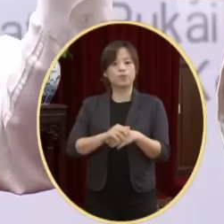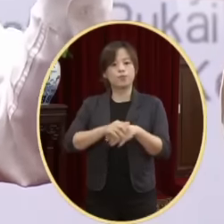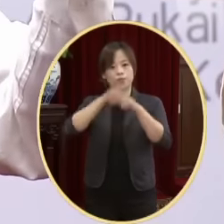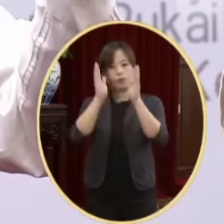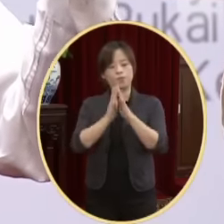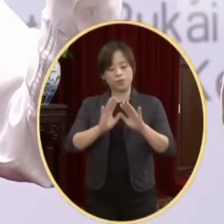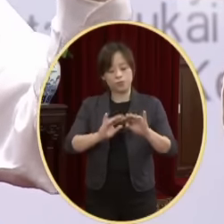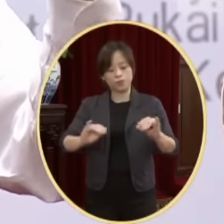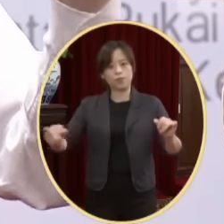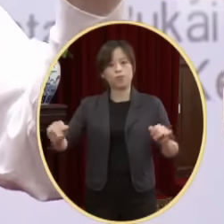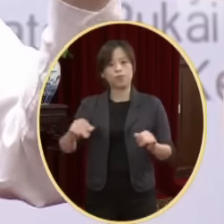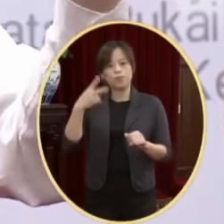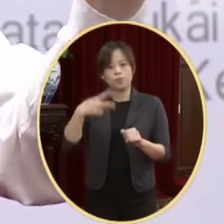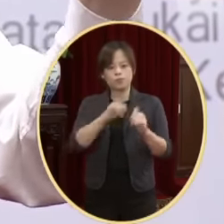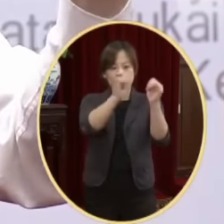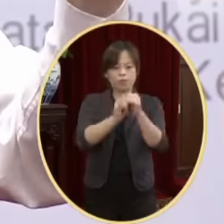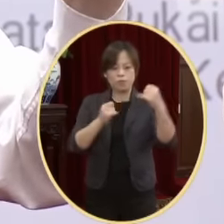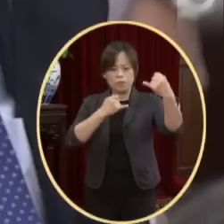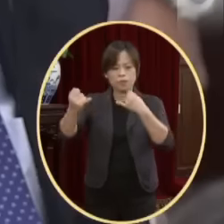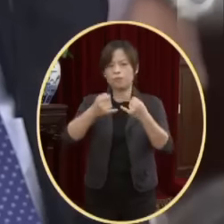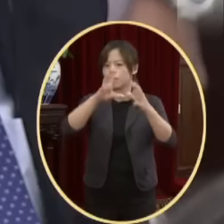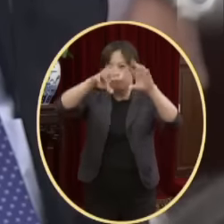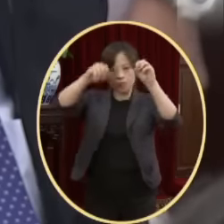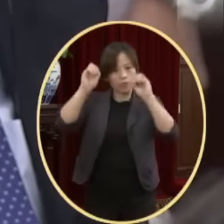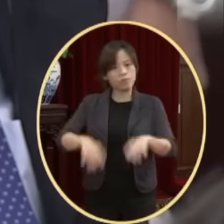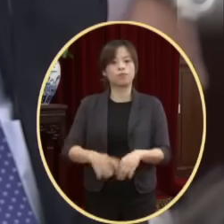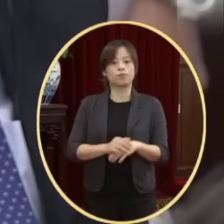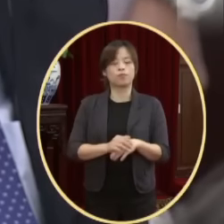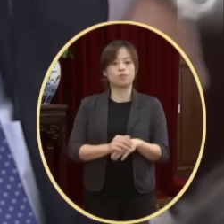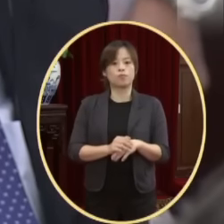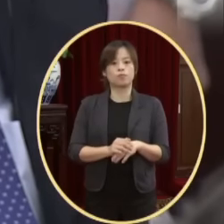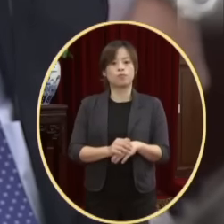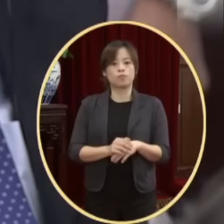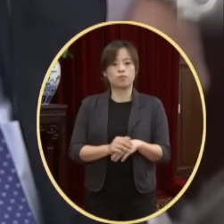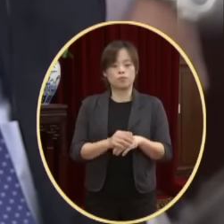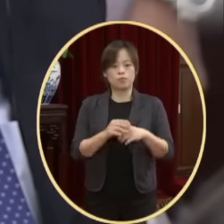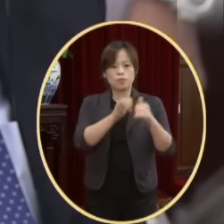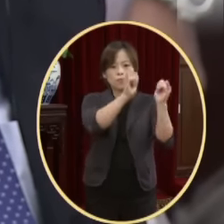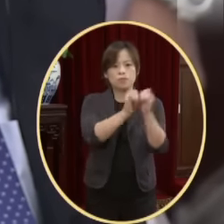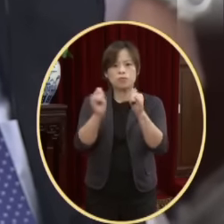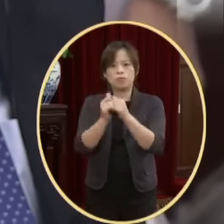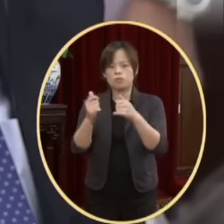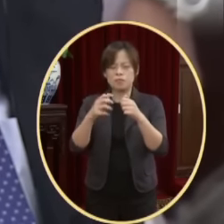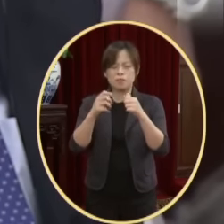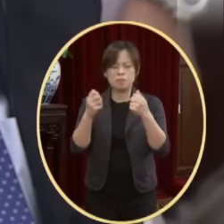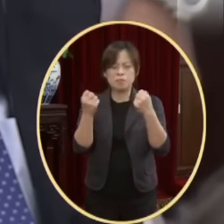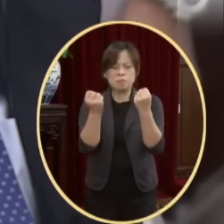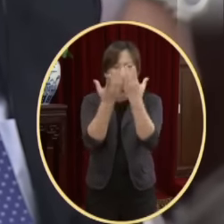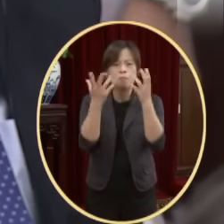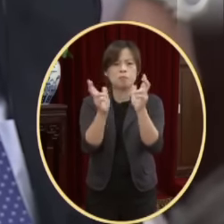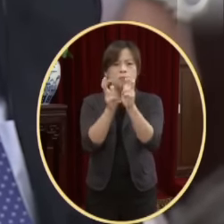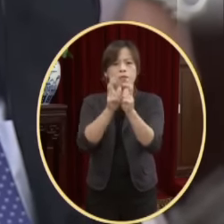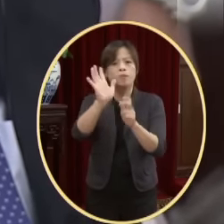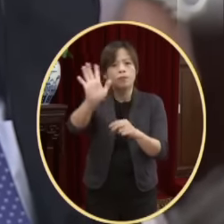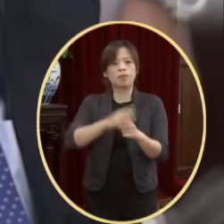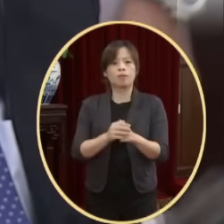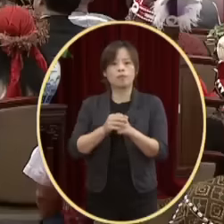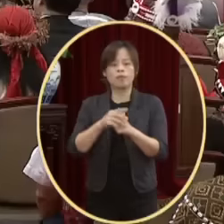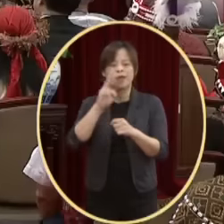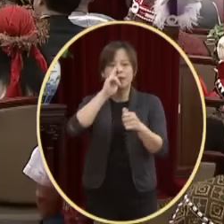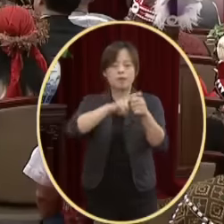地不再有族群的对立，不再有族群关系的撕裂，不再有欺